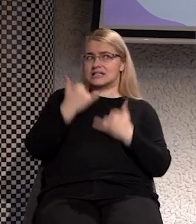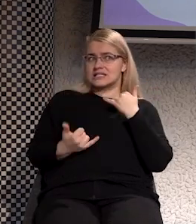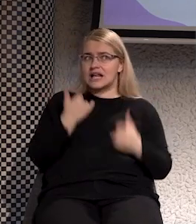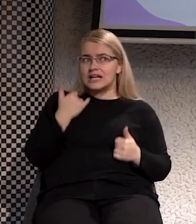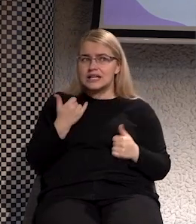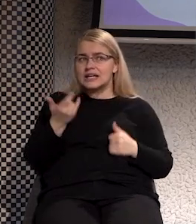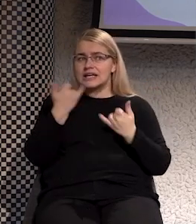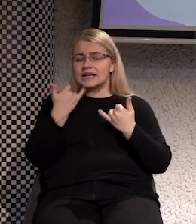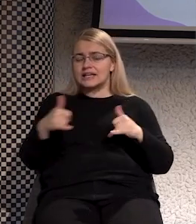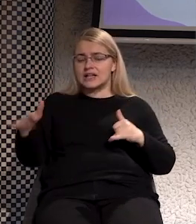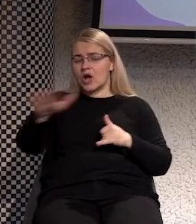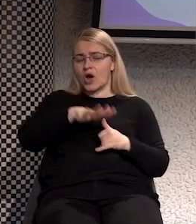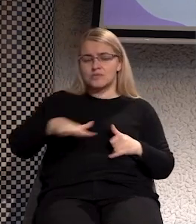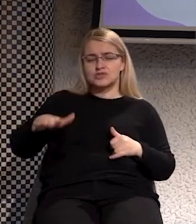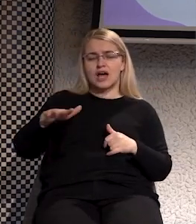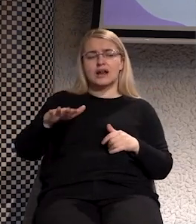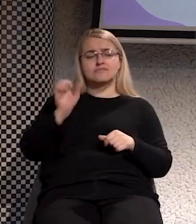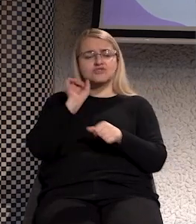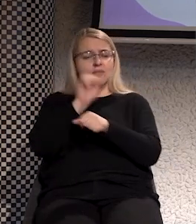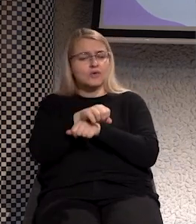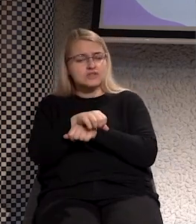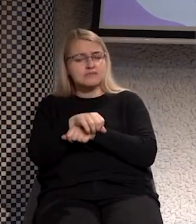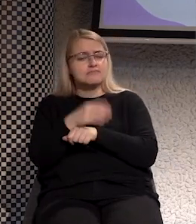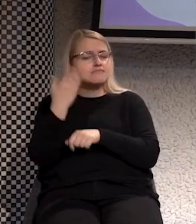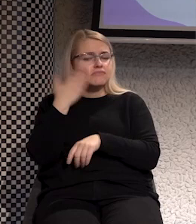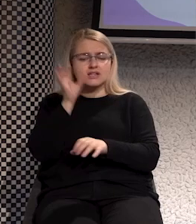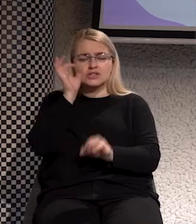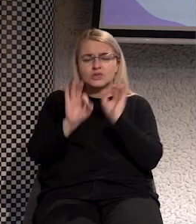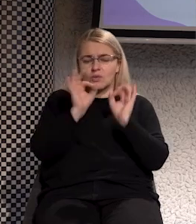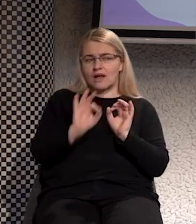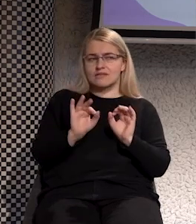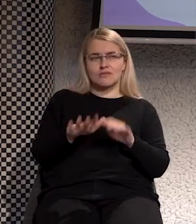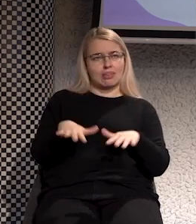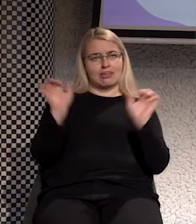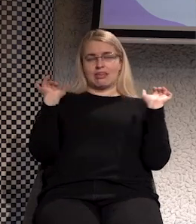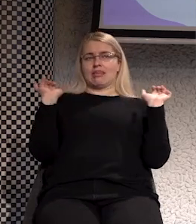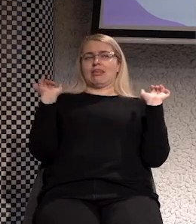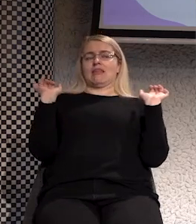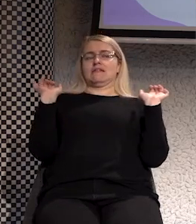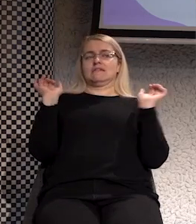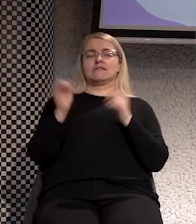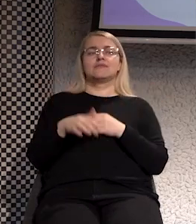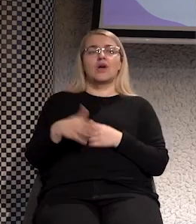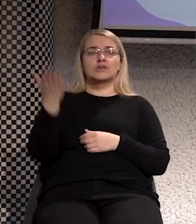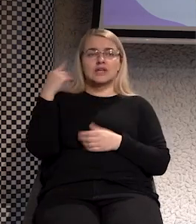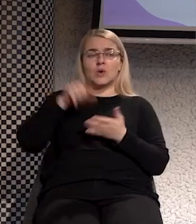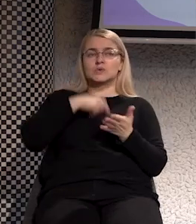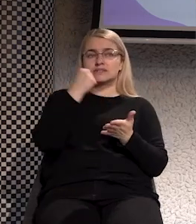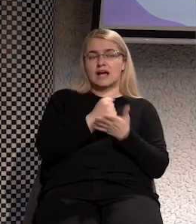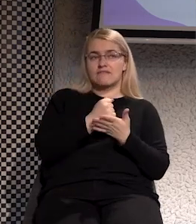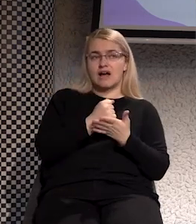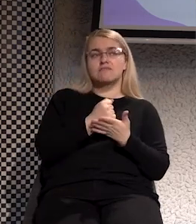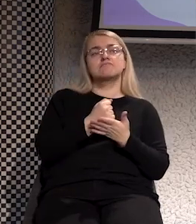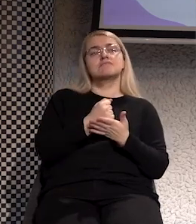inny obszar przemocy, bo się ją bardziej niuansuje, to nagle trochę umywamy ręce. Nie wiem, na przykład na poziomie ustawodawstwa niedawno się zmieniła ustawa o